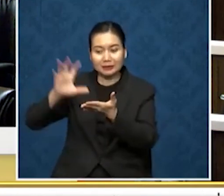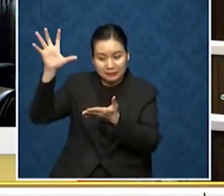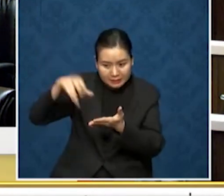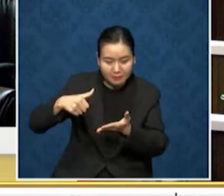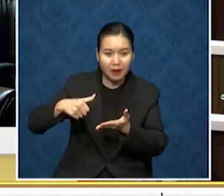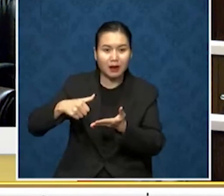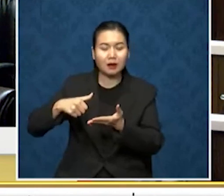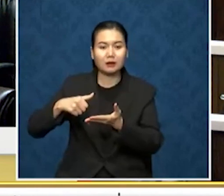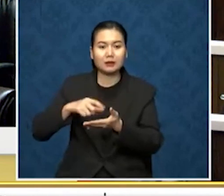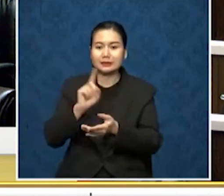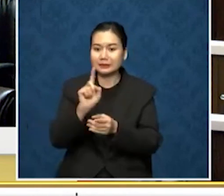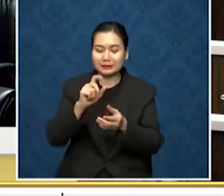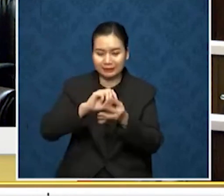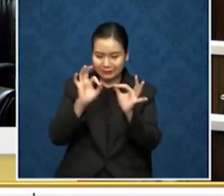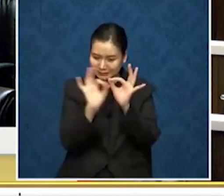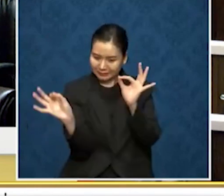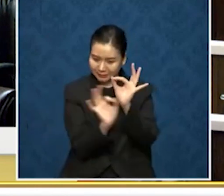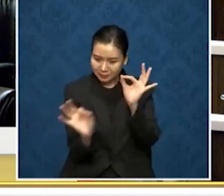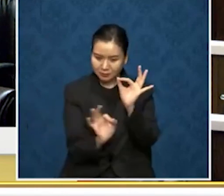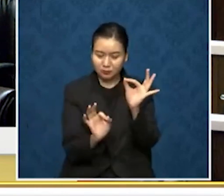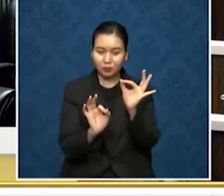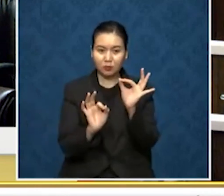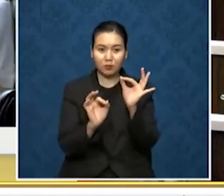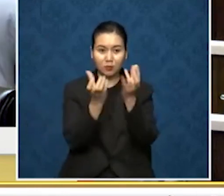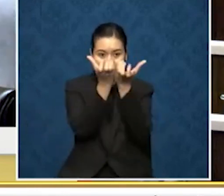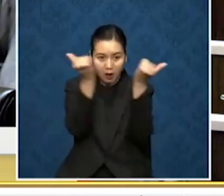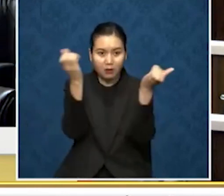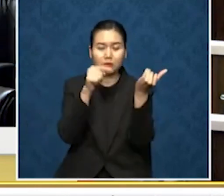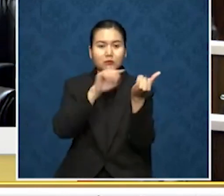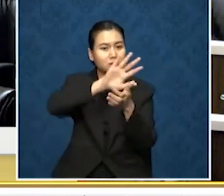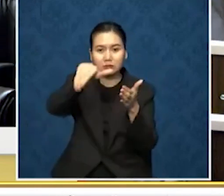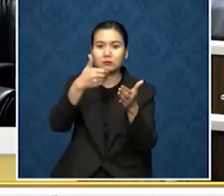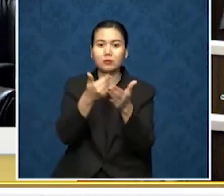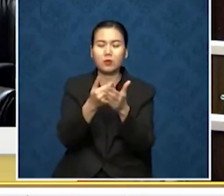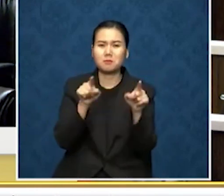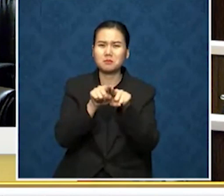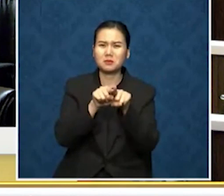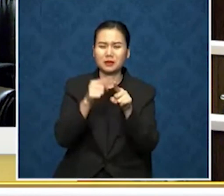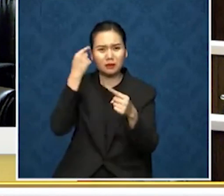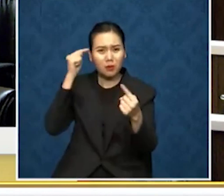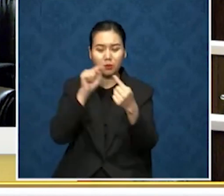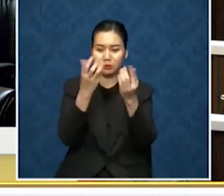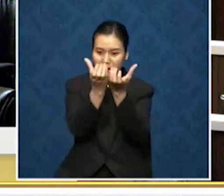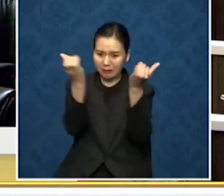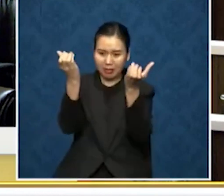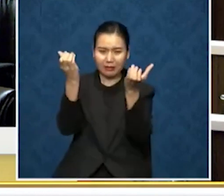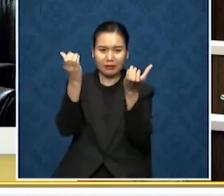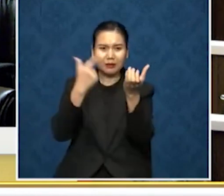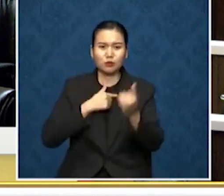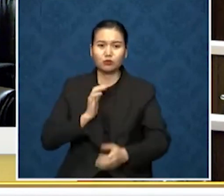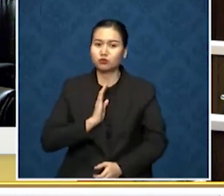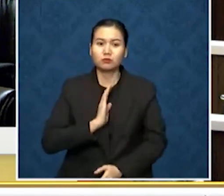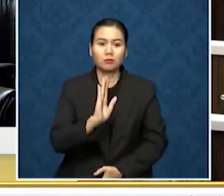รัฐธรรมนูญเนื้อหาของรัฐธรรมนูญสิ่งเหล่านี้นะครับเป็นปัจจัยที่ทำให้รัฐธรรมนูญฉบับนี้นี้ขาดความชอบ